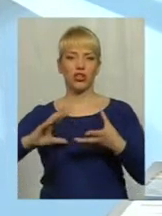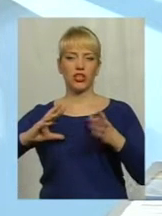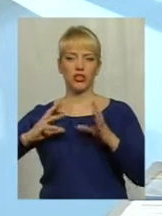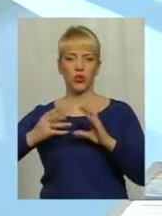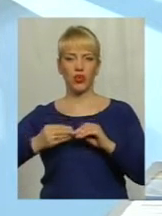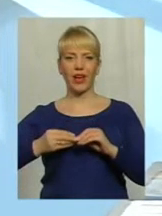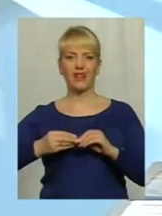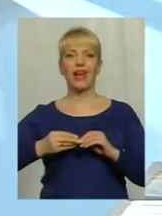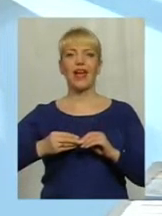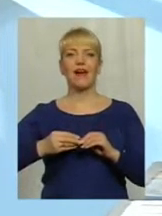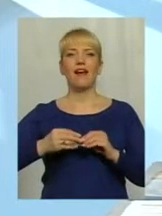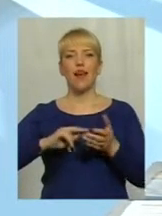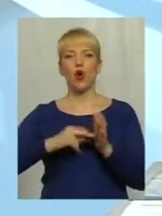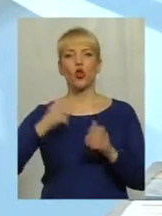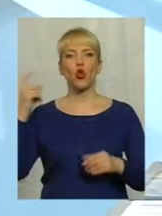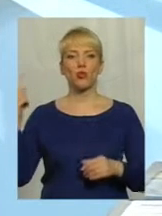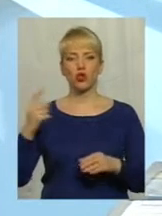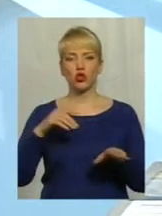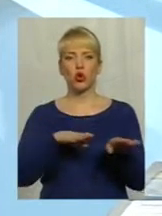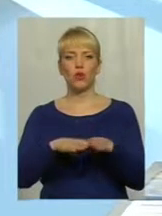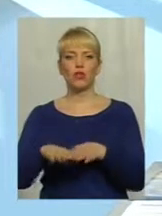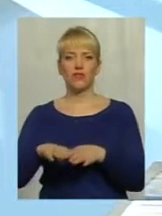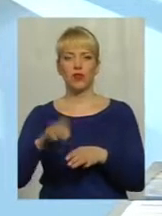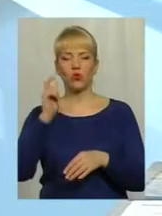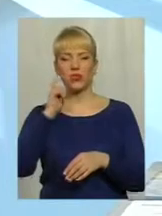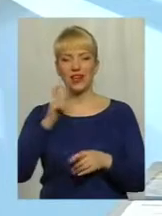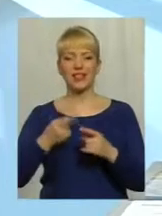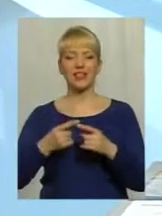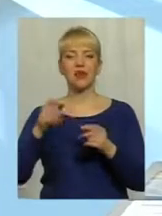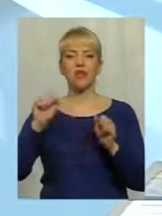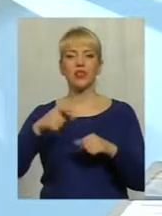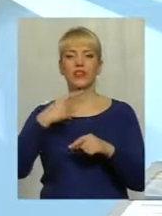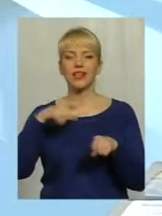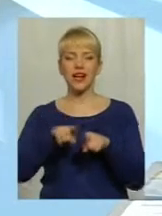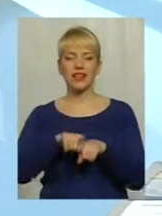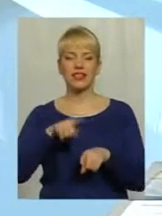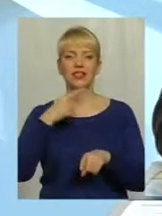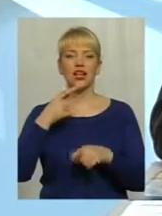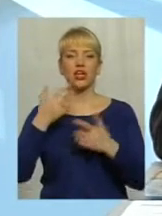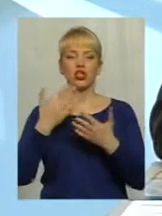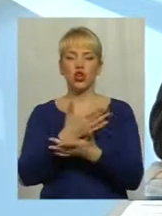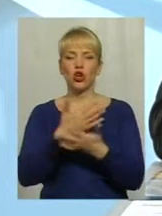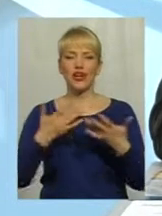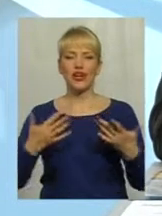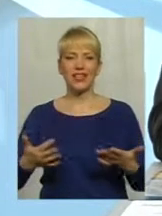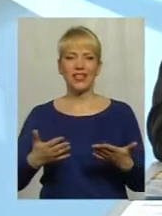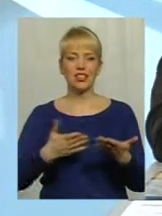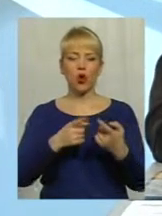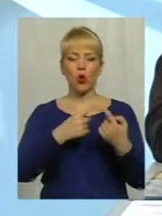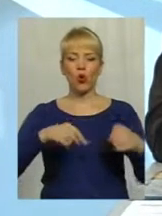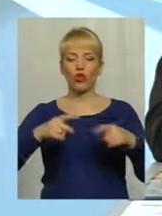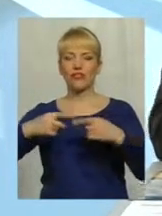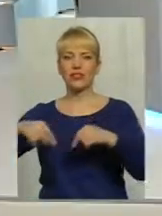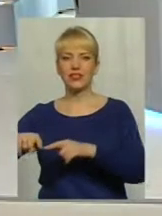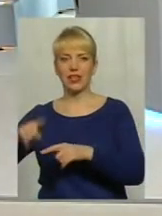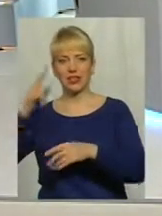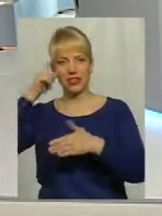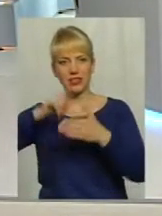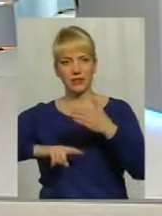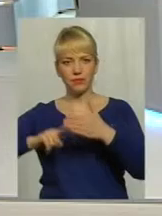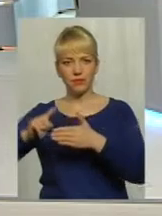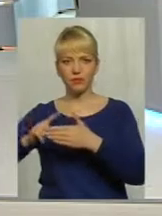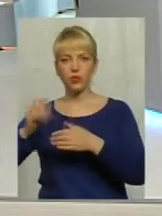країни. Можна сказати, що і тут така поліконфесійність ідей і думок на основі Біблії, вона дасть результат. І ми бачимо,